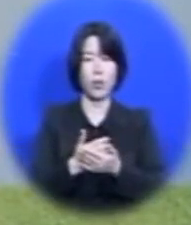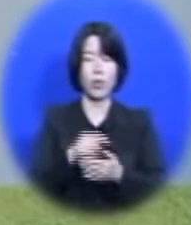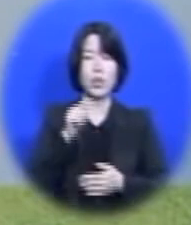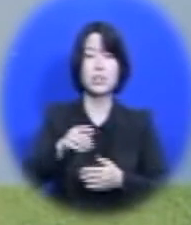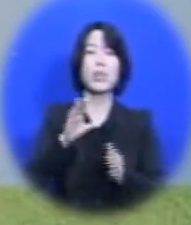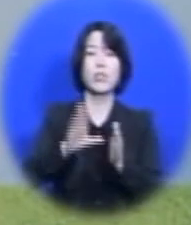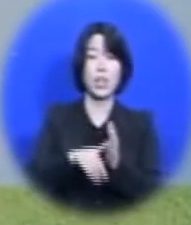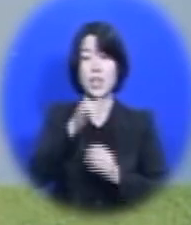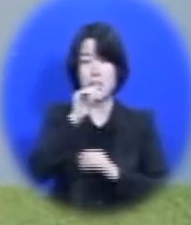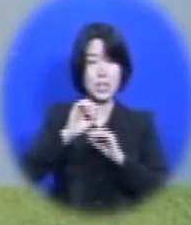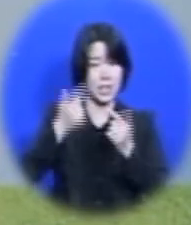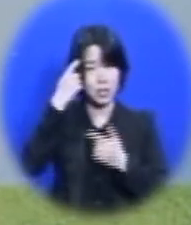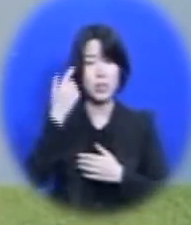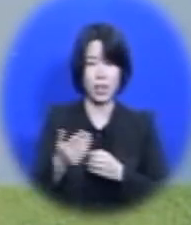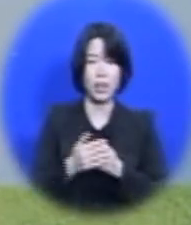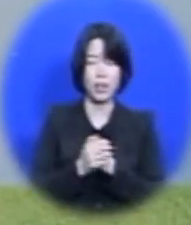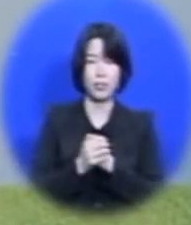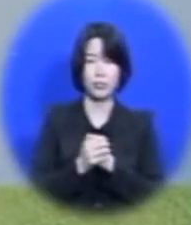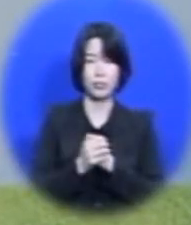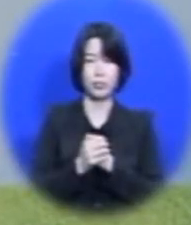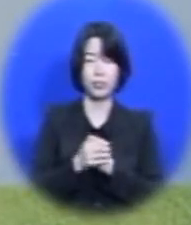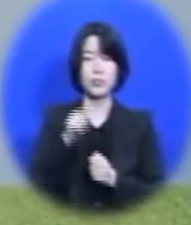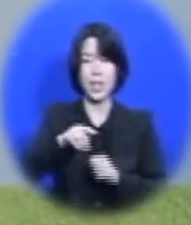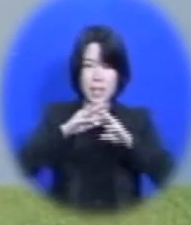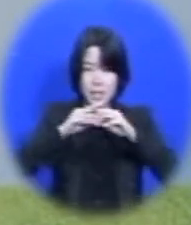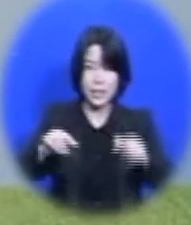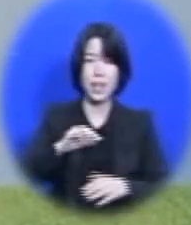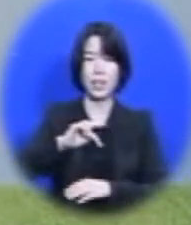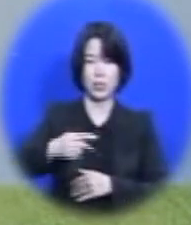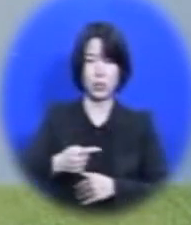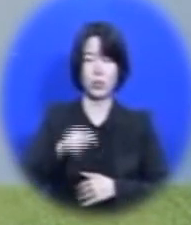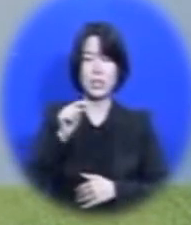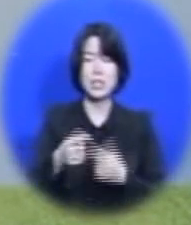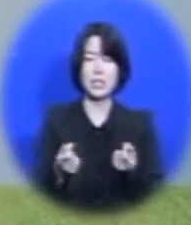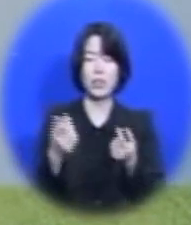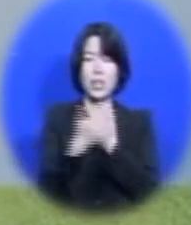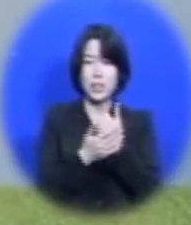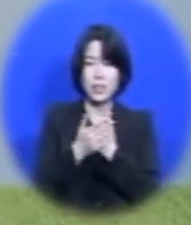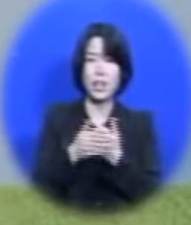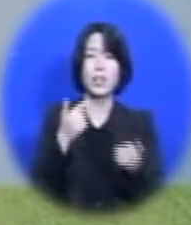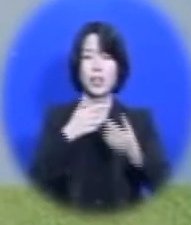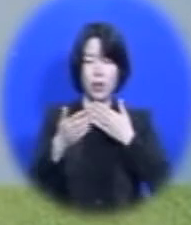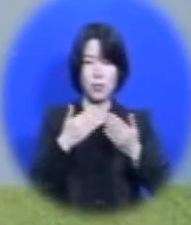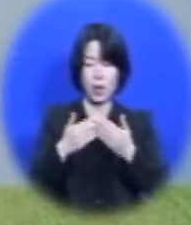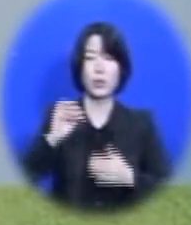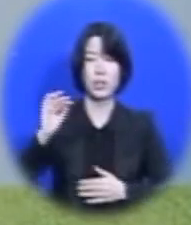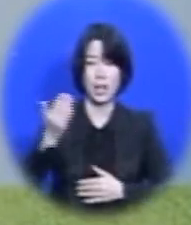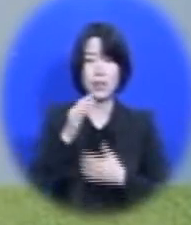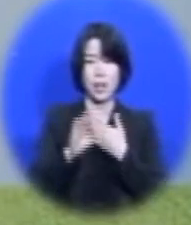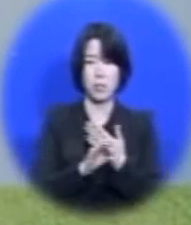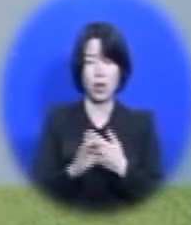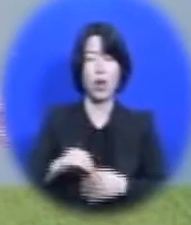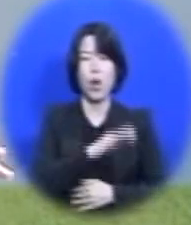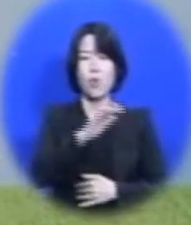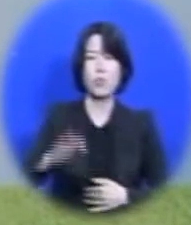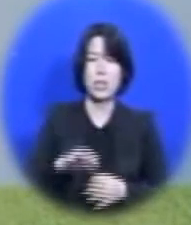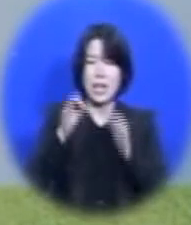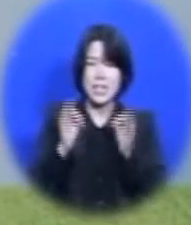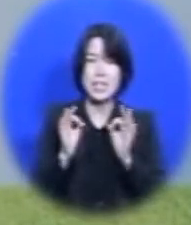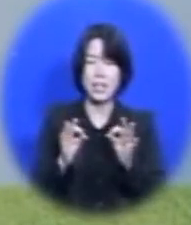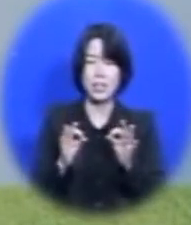그러는 때가 있지 않습니까? 이 땅에서도 이런 은혜를 경험하고 된다면 우리가